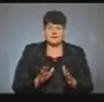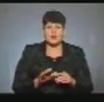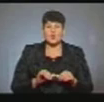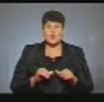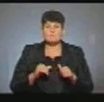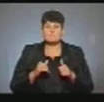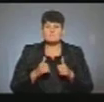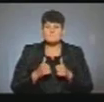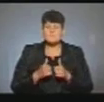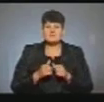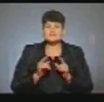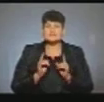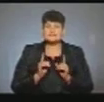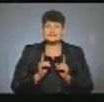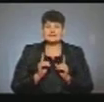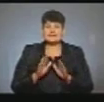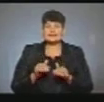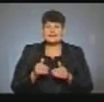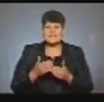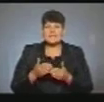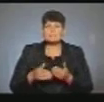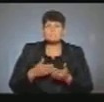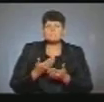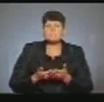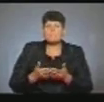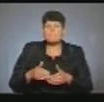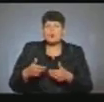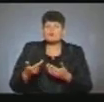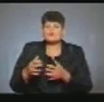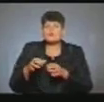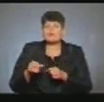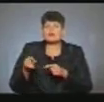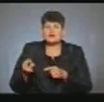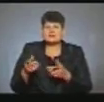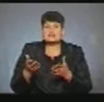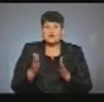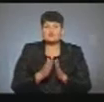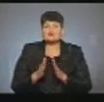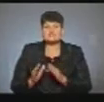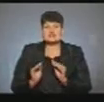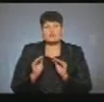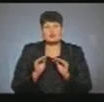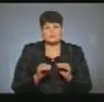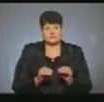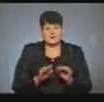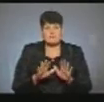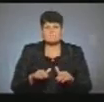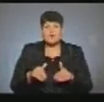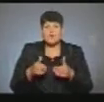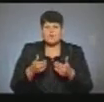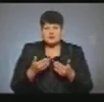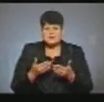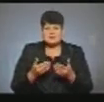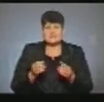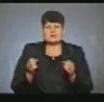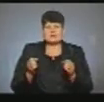А комісія тільки дає пропозиції цьому власнику, яку систему встановити, і пропозицію